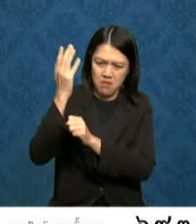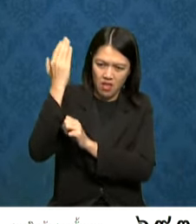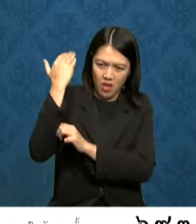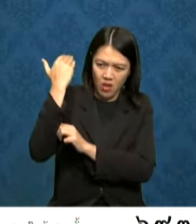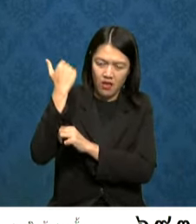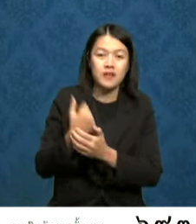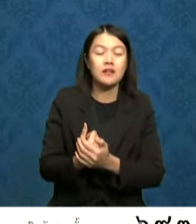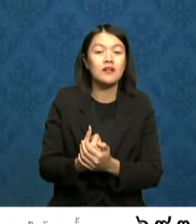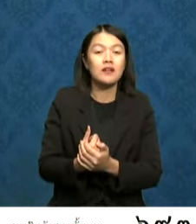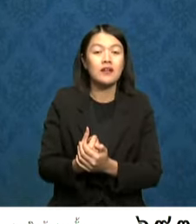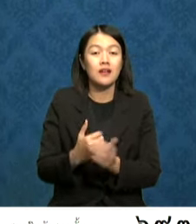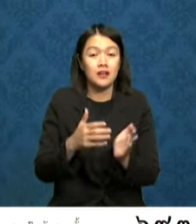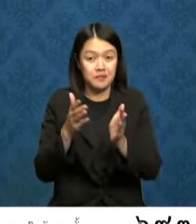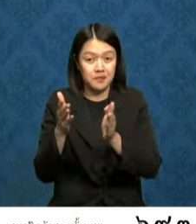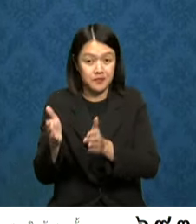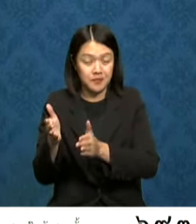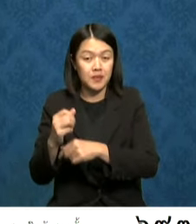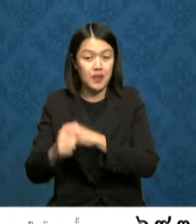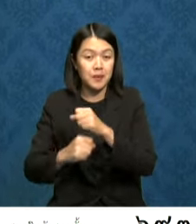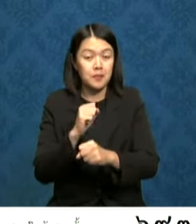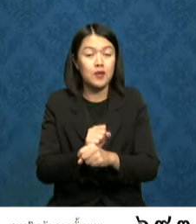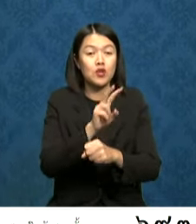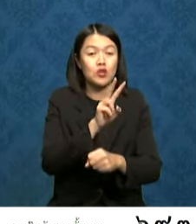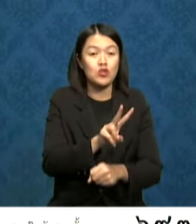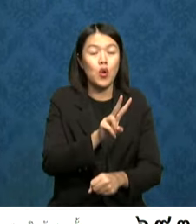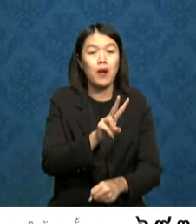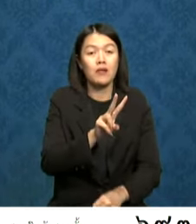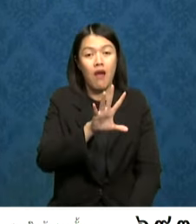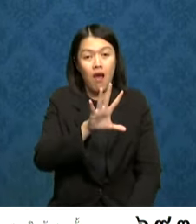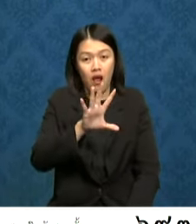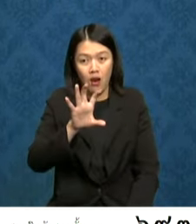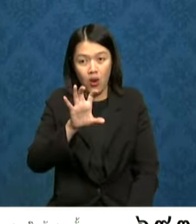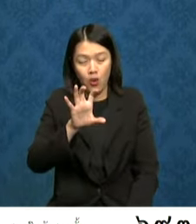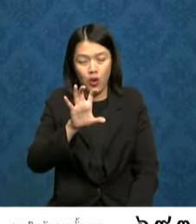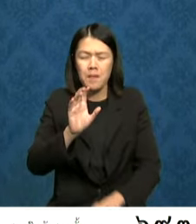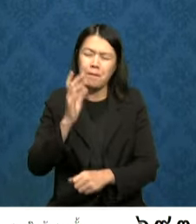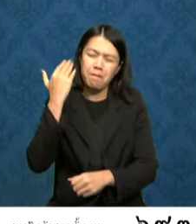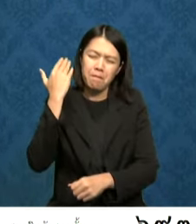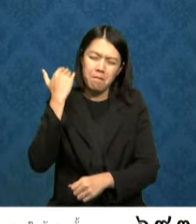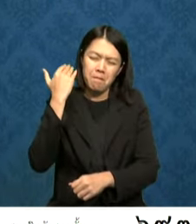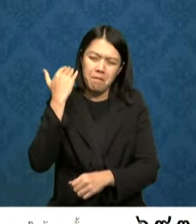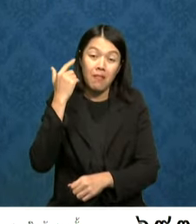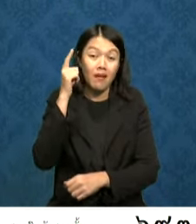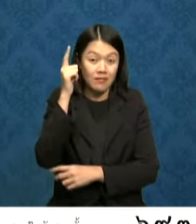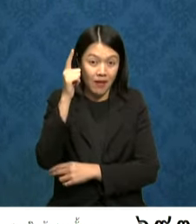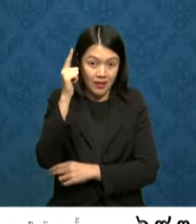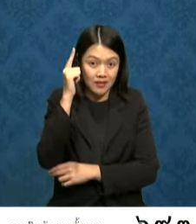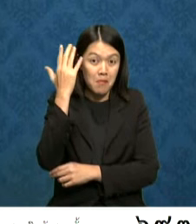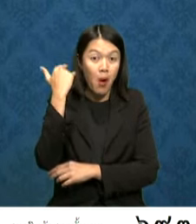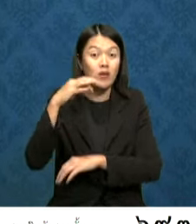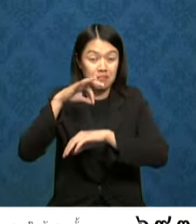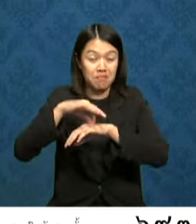คือไปทางซ้ายนะก็คือเริ่มจากปี 2005เป็นต้นไปนะก็คือช่วงสมัยเอ่อคุณทักษิณเป็นนายก